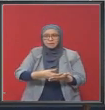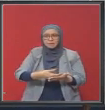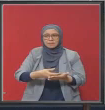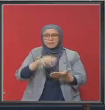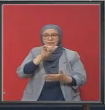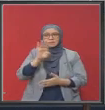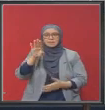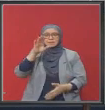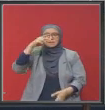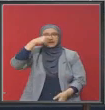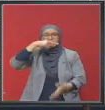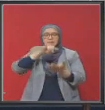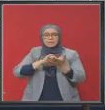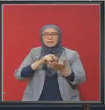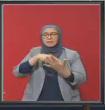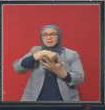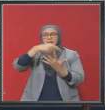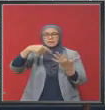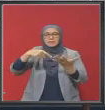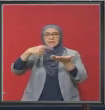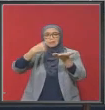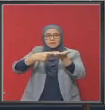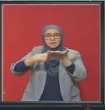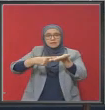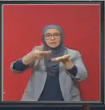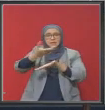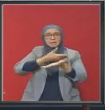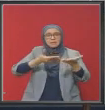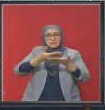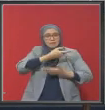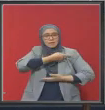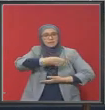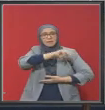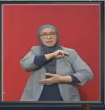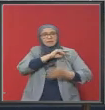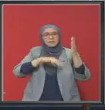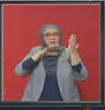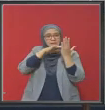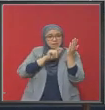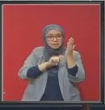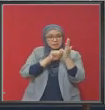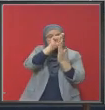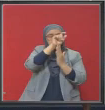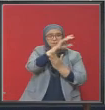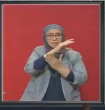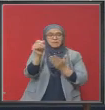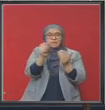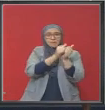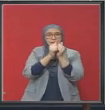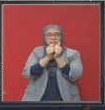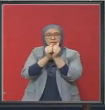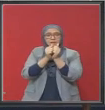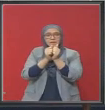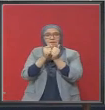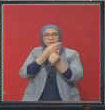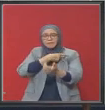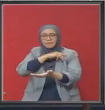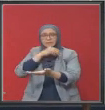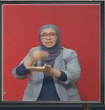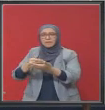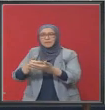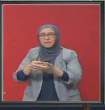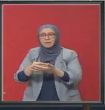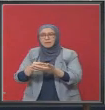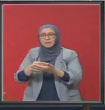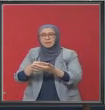adalah antara perbincangan Adi pihak Kementerian bersama dengan kementerian keuangan adalah manis